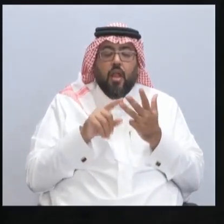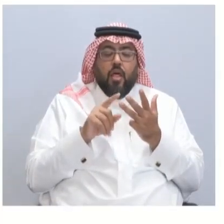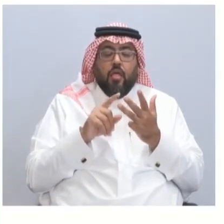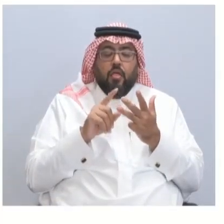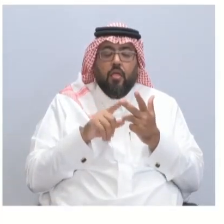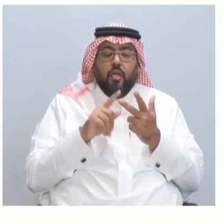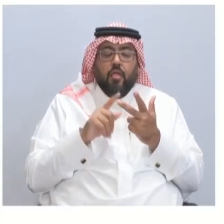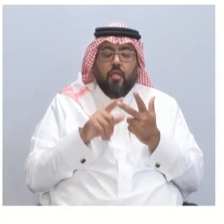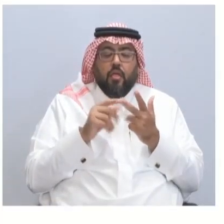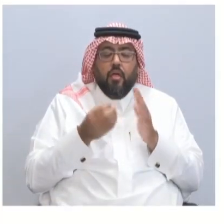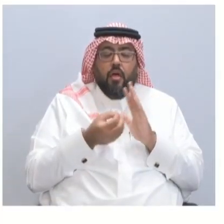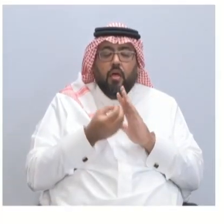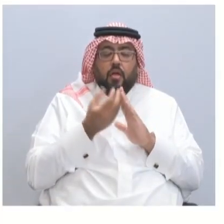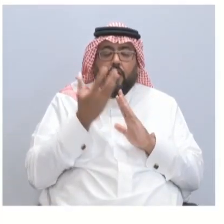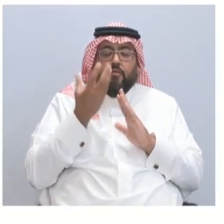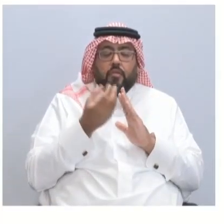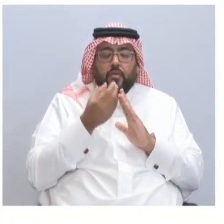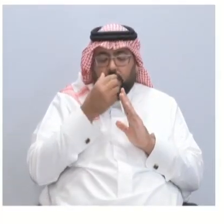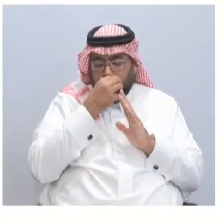المعدنيه ثلاثه